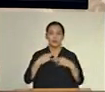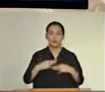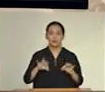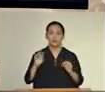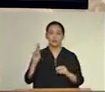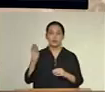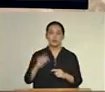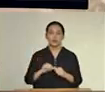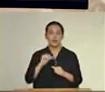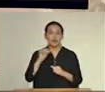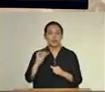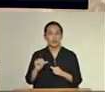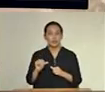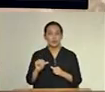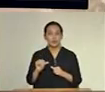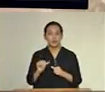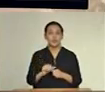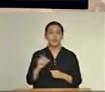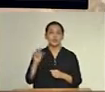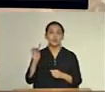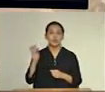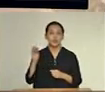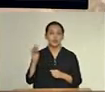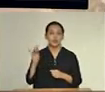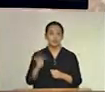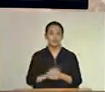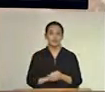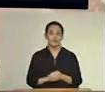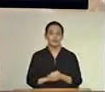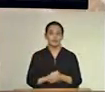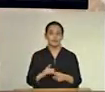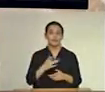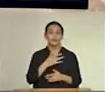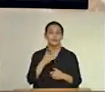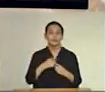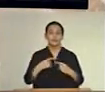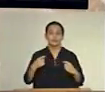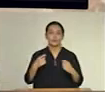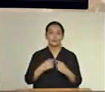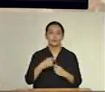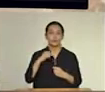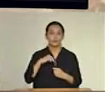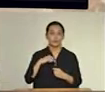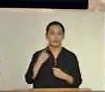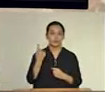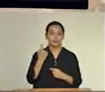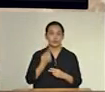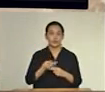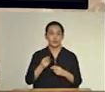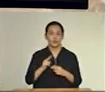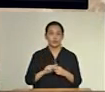kislorodning ajralib chiqish jarayoni edi. Tirik organizmlarga xos yana bir xususiyatlardan biri